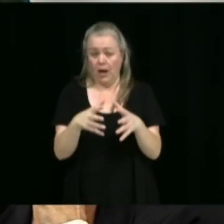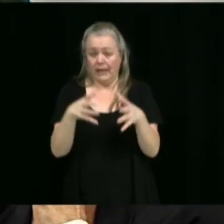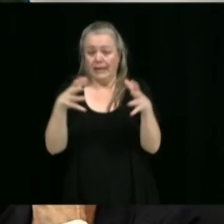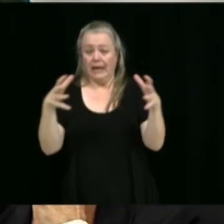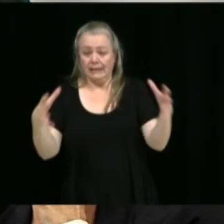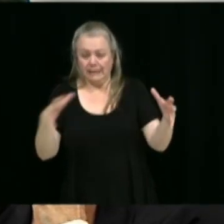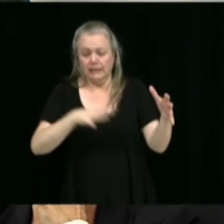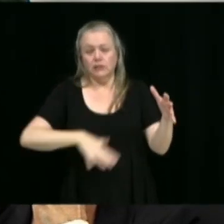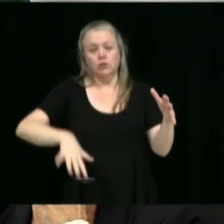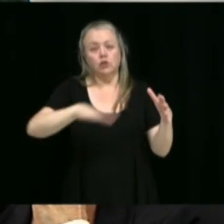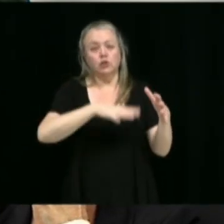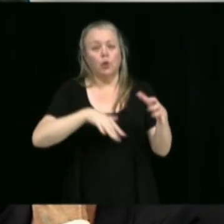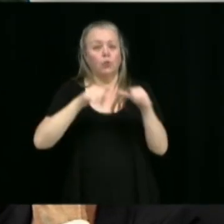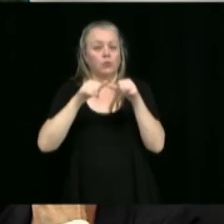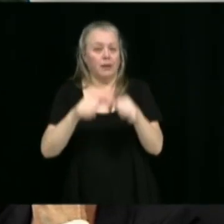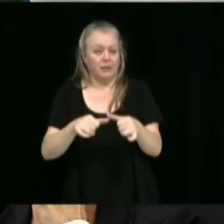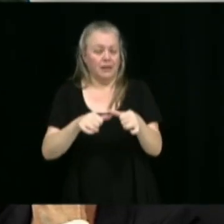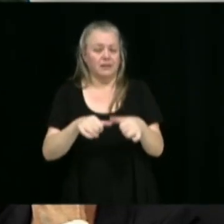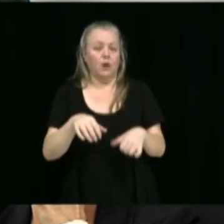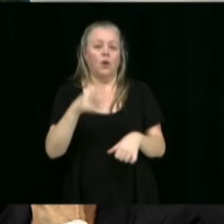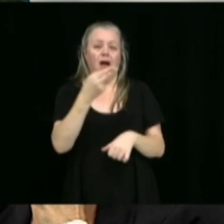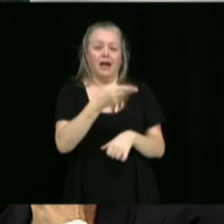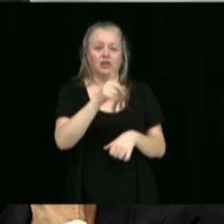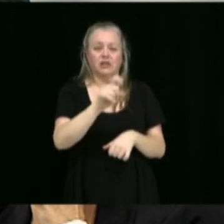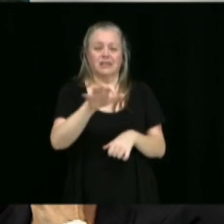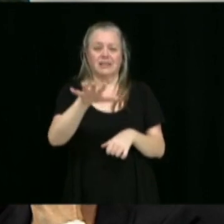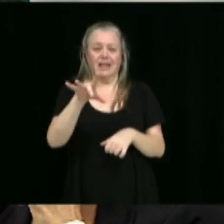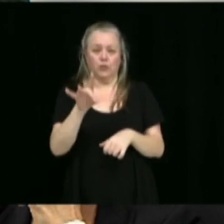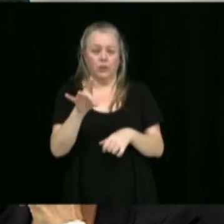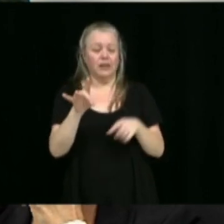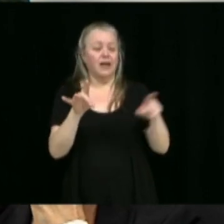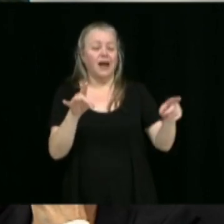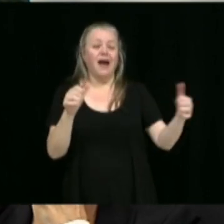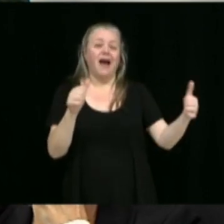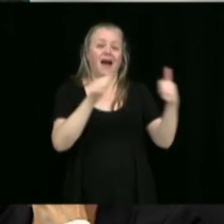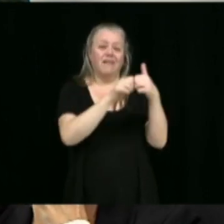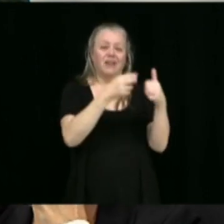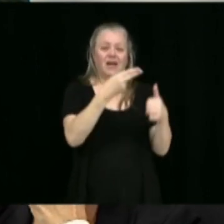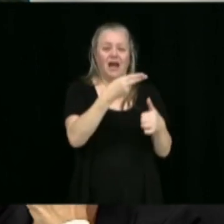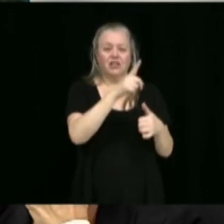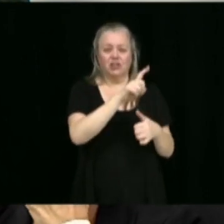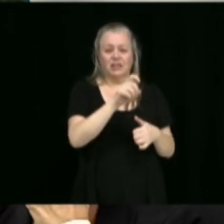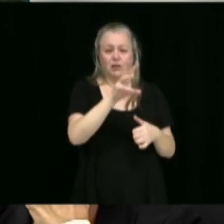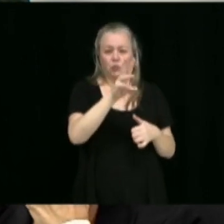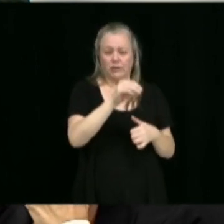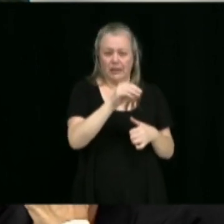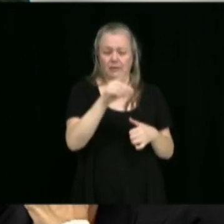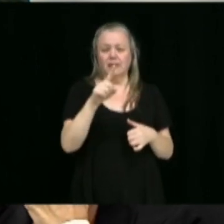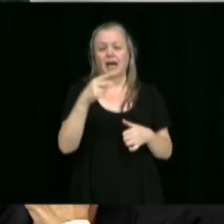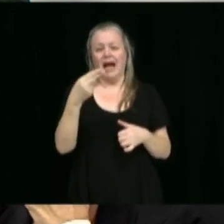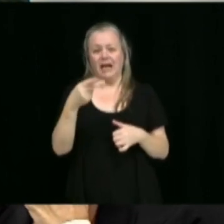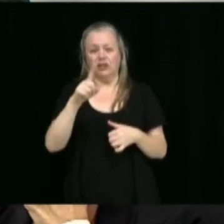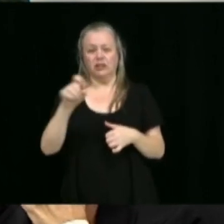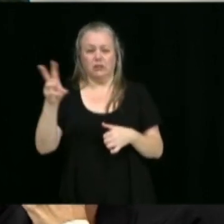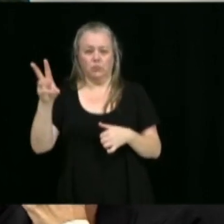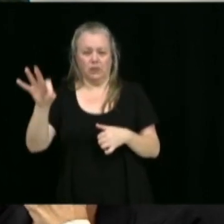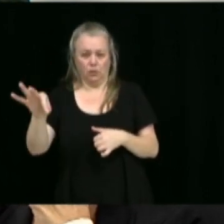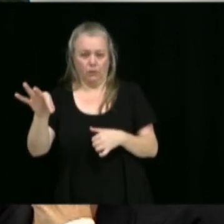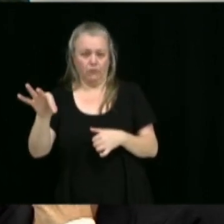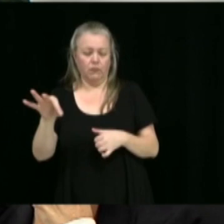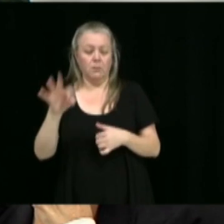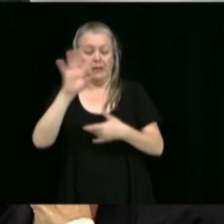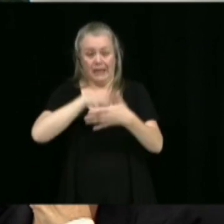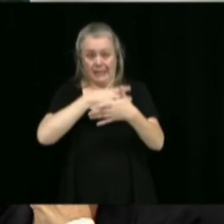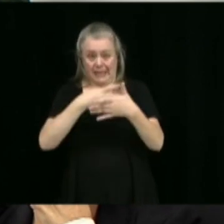d'habitation H-158 à même la zone d'habitation H-160 et H-169 et à modifier les grilles de